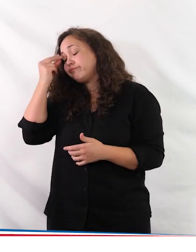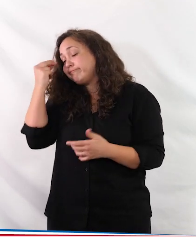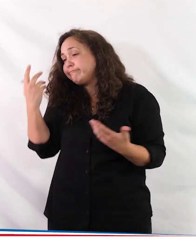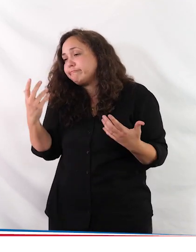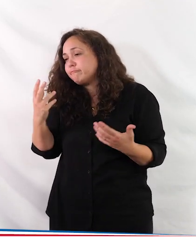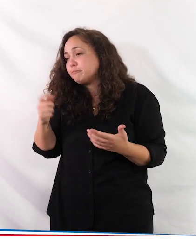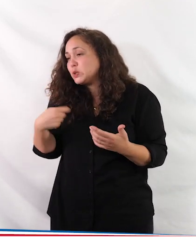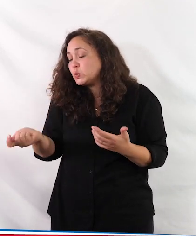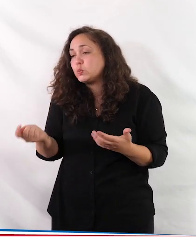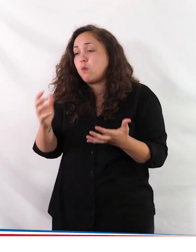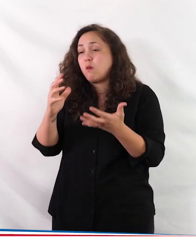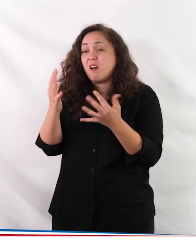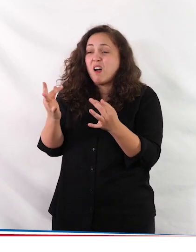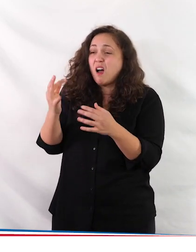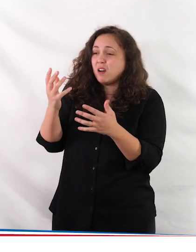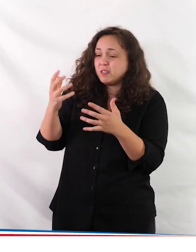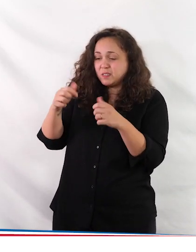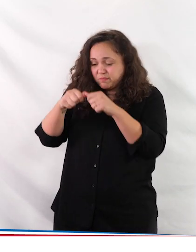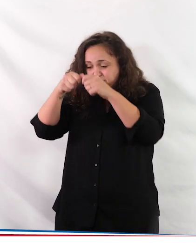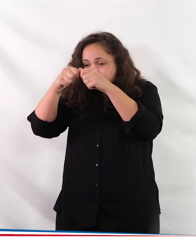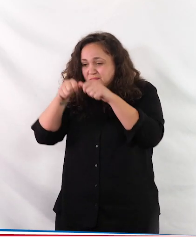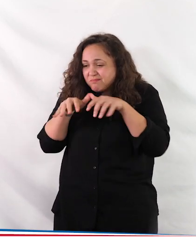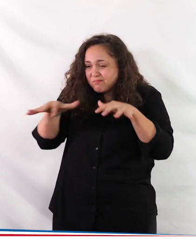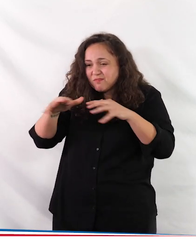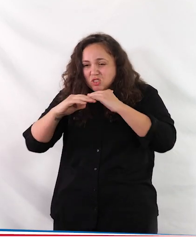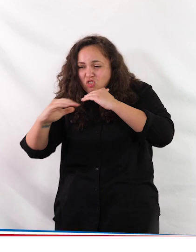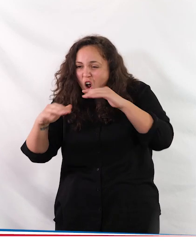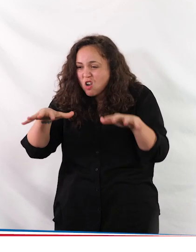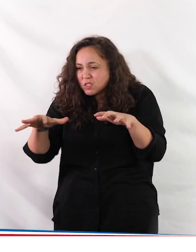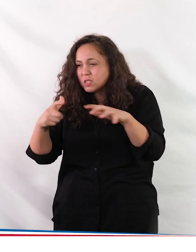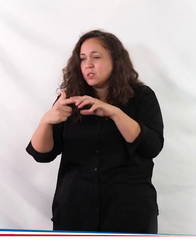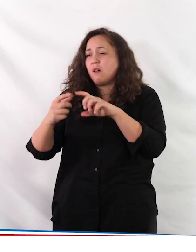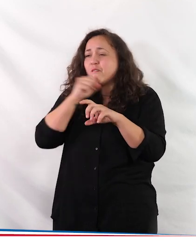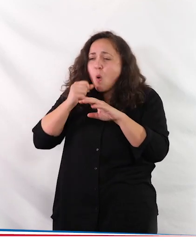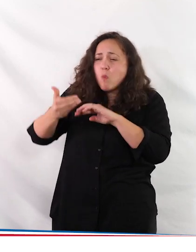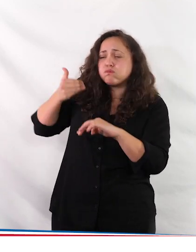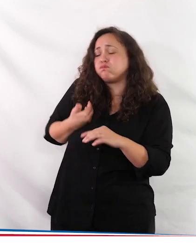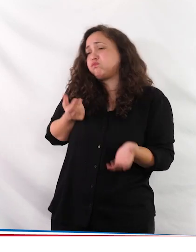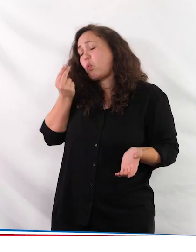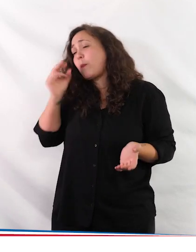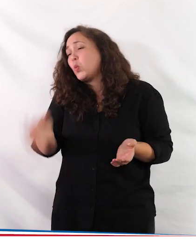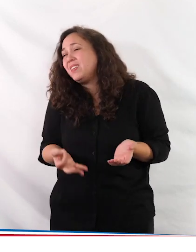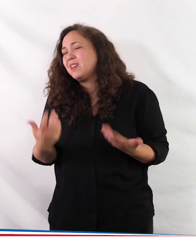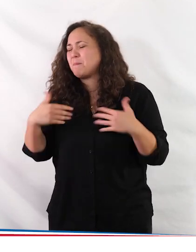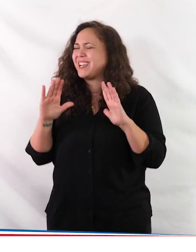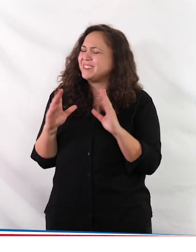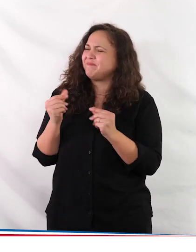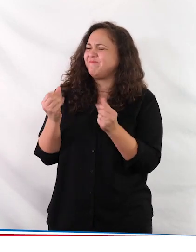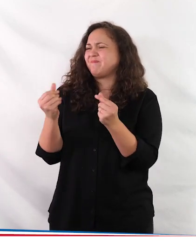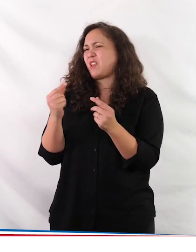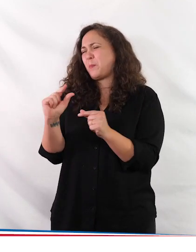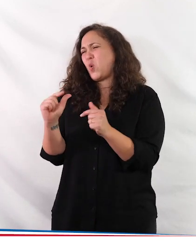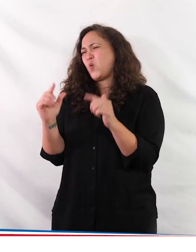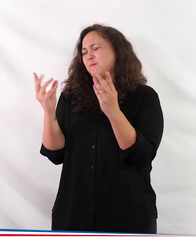rendues accessibles du fait de l'architecture, de la propriété des sols, etc., et puis de l'ancienneté. Par